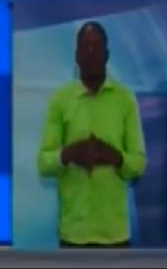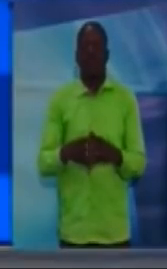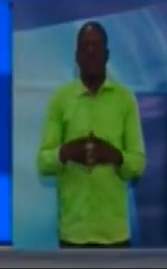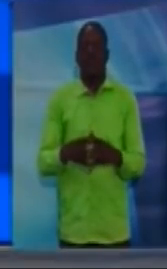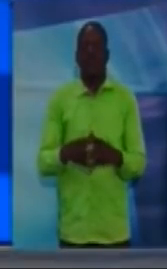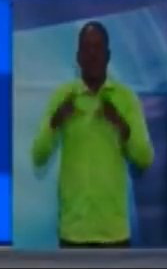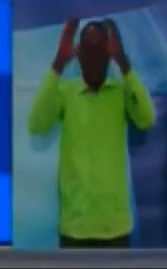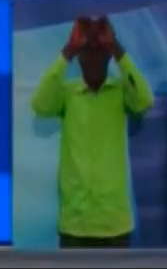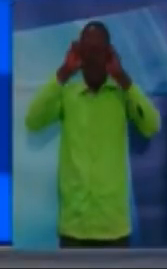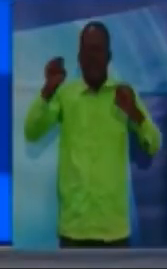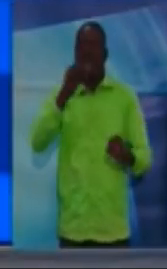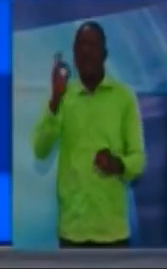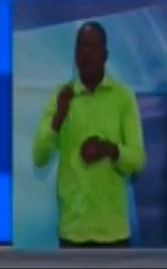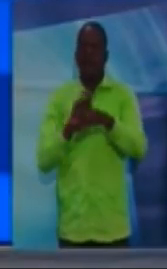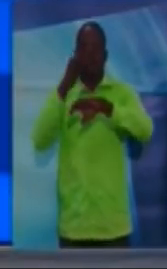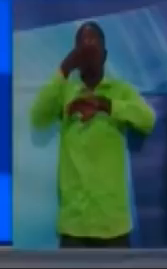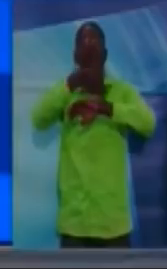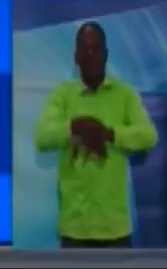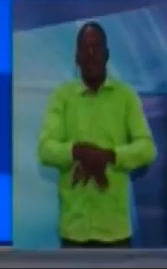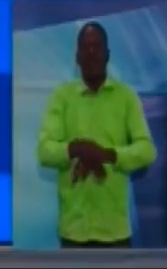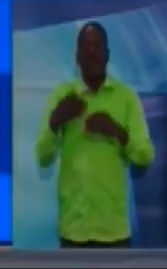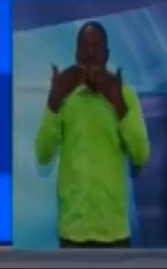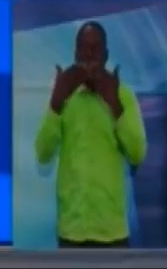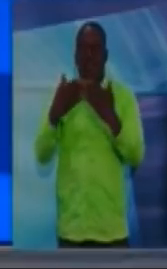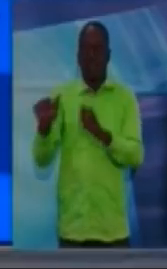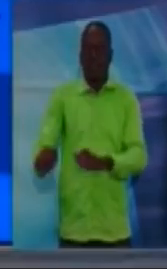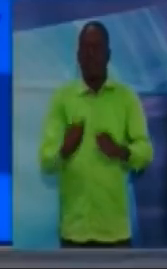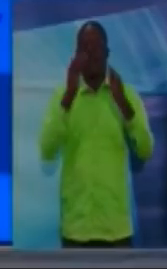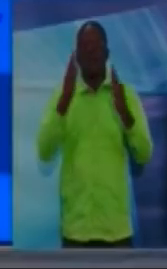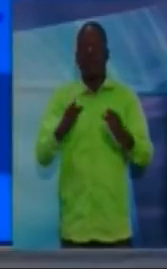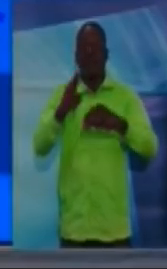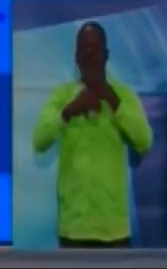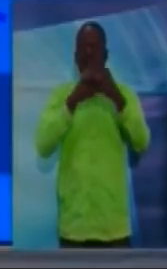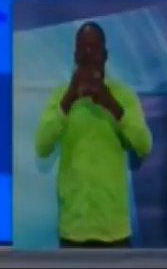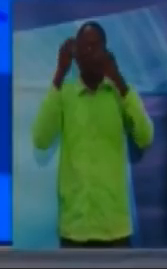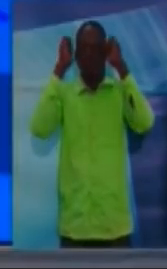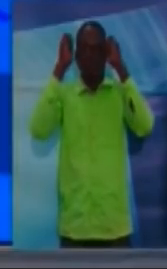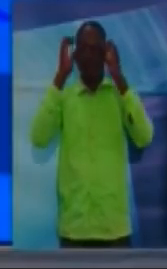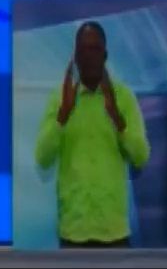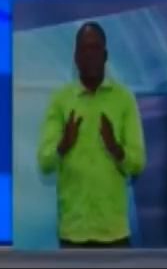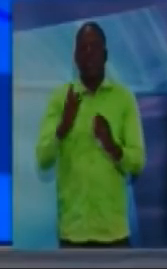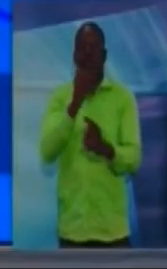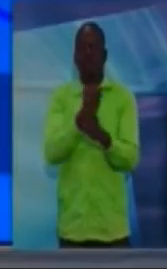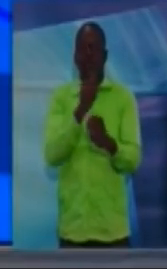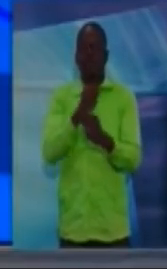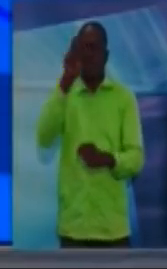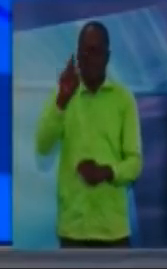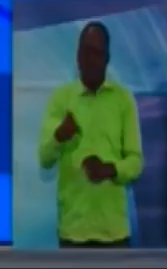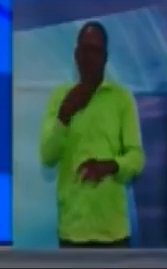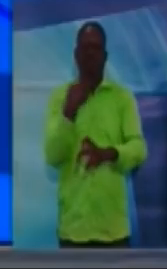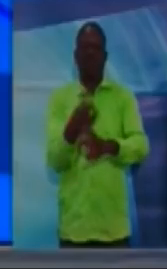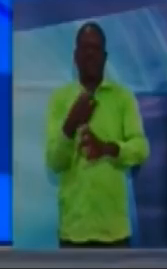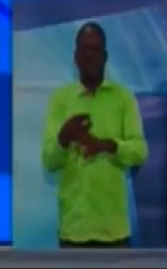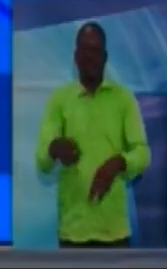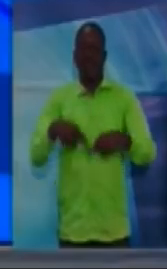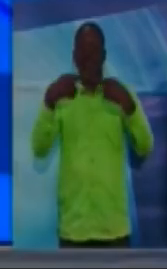Et le président du FASO, à travers un poste, salue les acteurs du monde éducatif qui ont travaillé dans des conditions difficiles pour